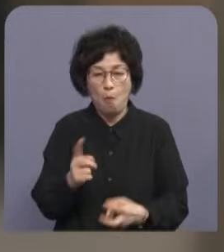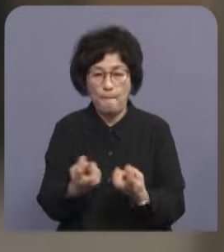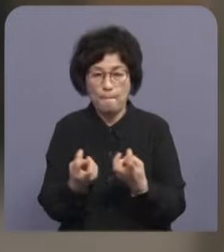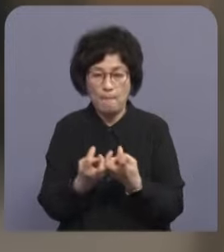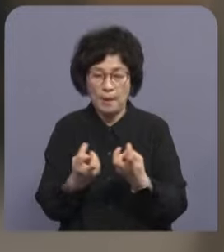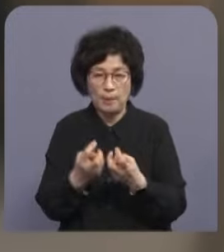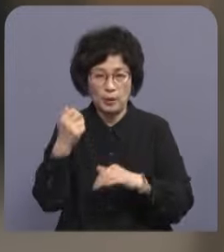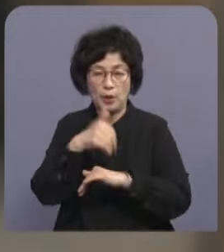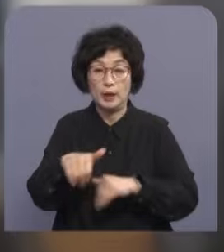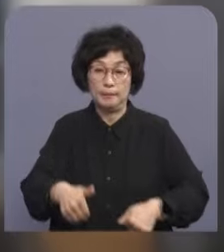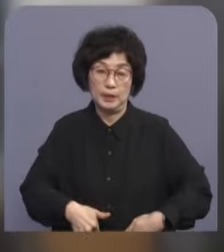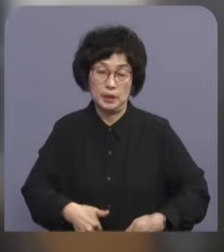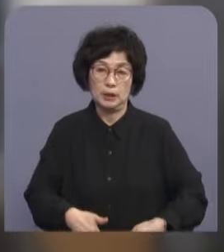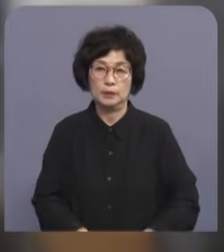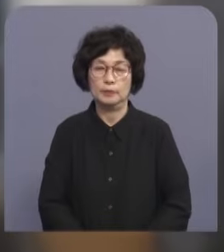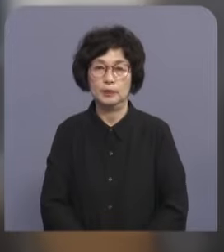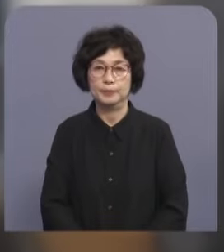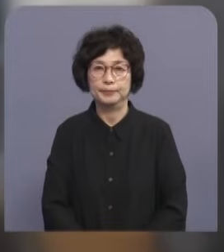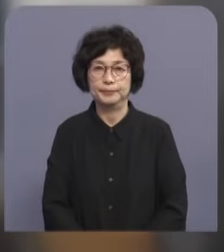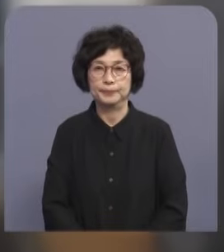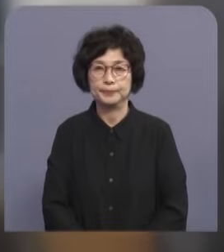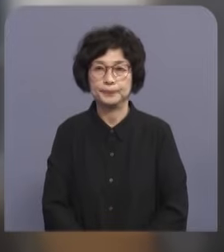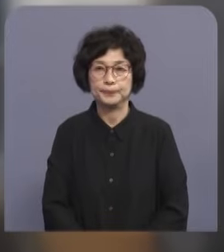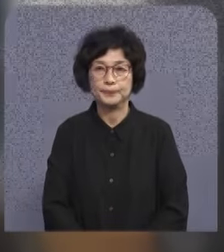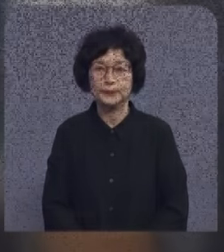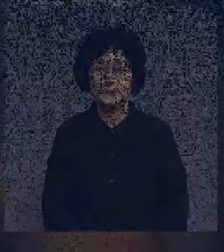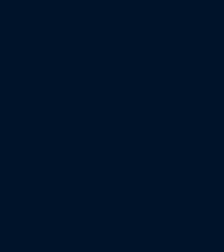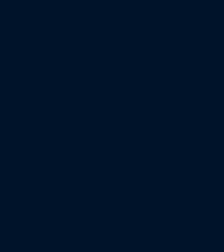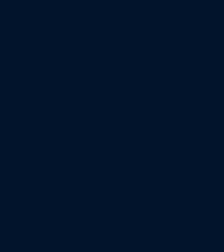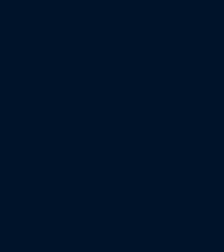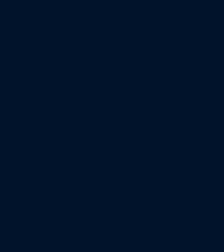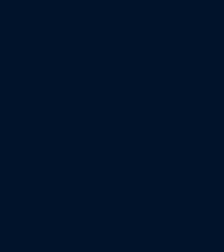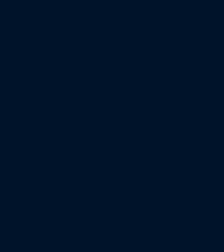보입니다 키비스 뉴스 장성길 있니다